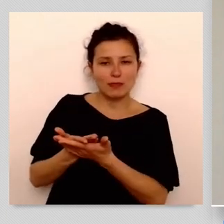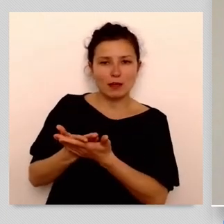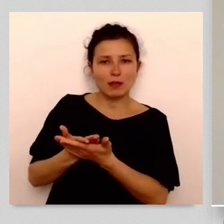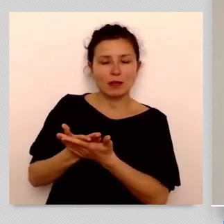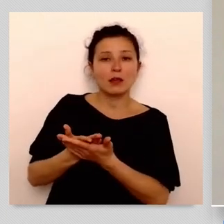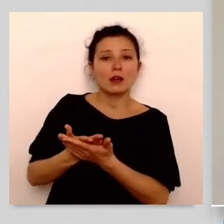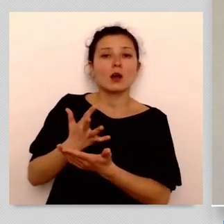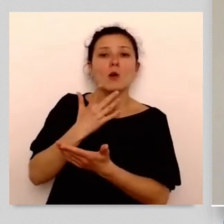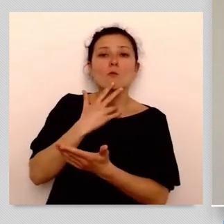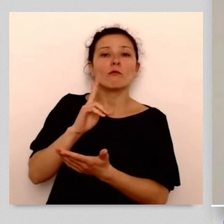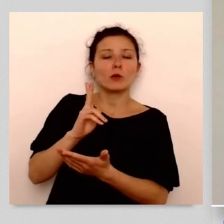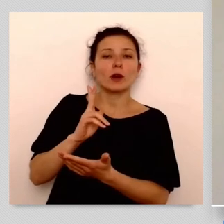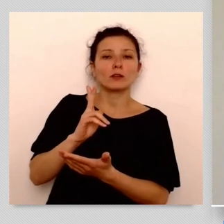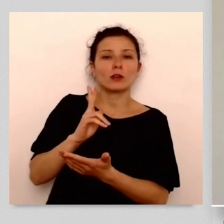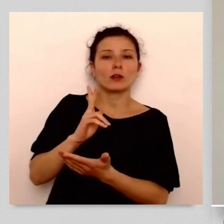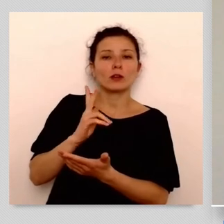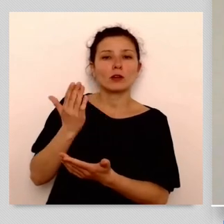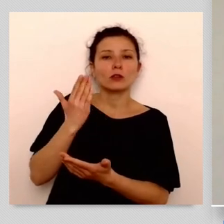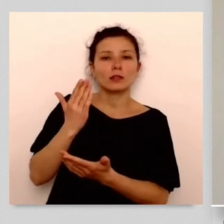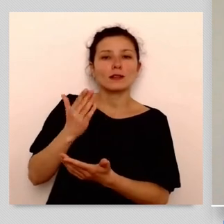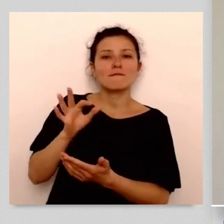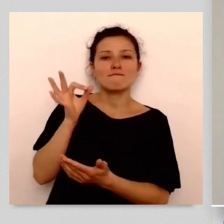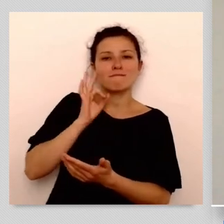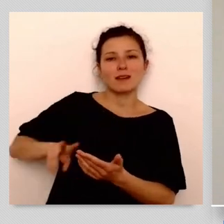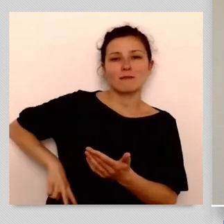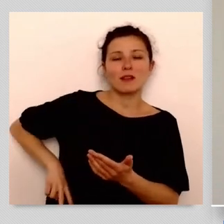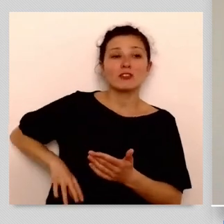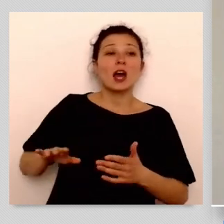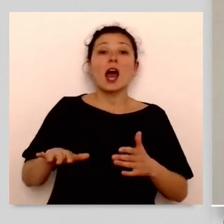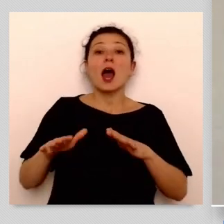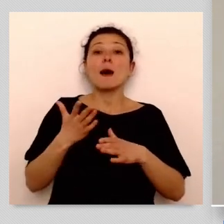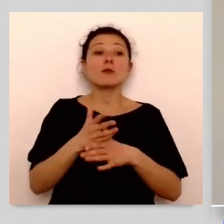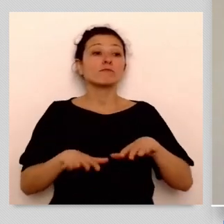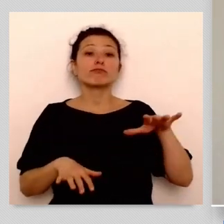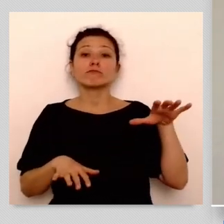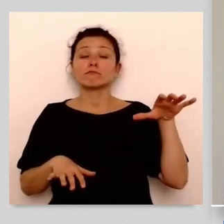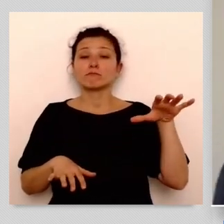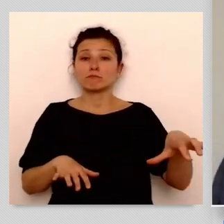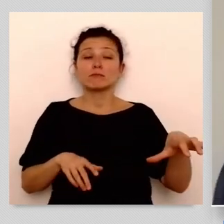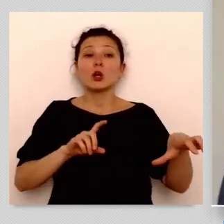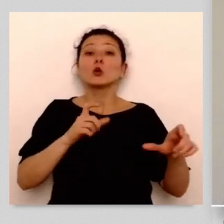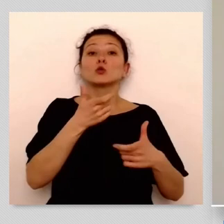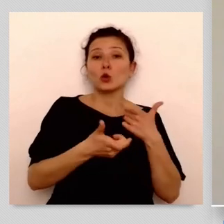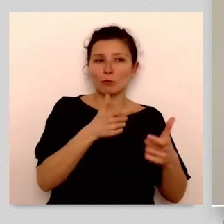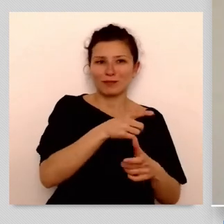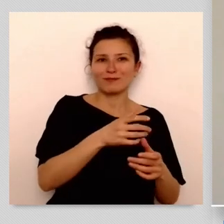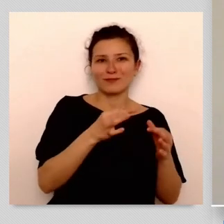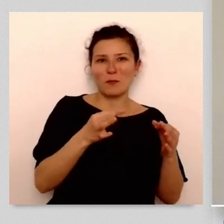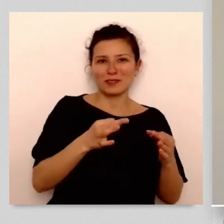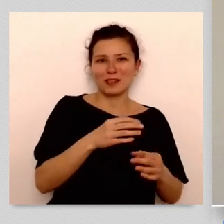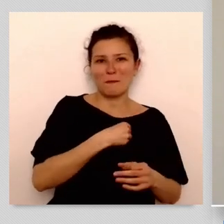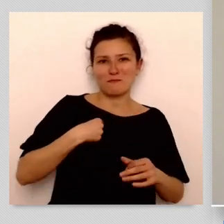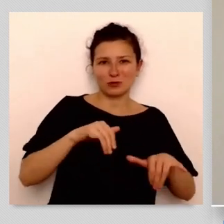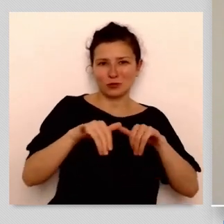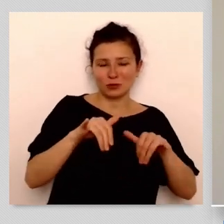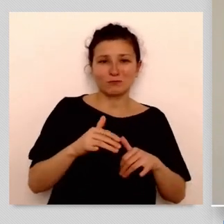mówiła teraz ostatnio pani minister, a tym, co robi obecny polski rząd. Przecież